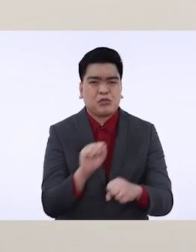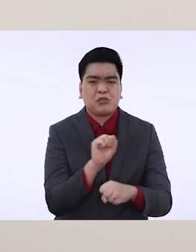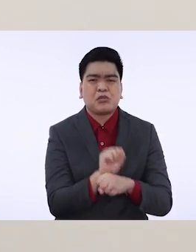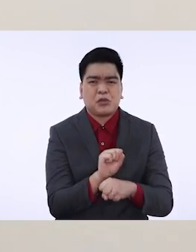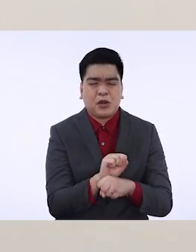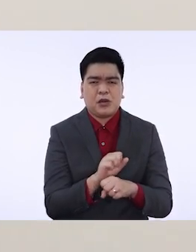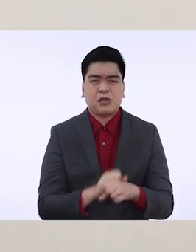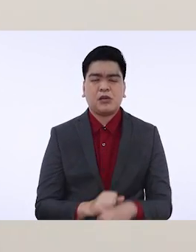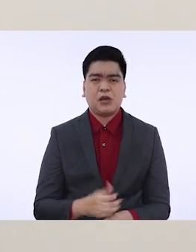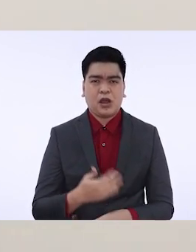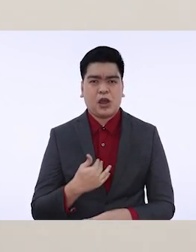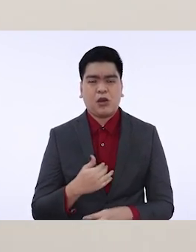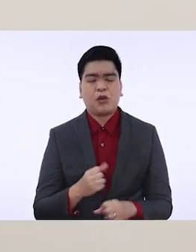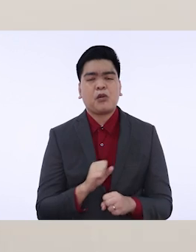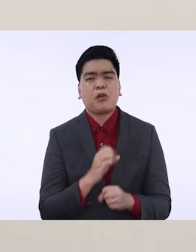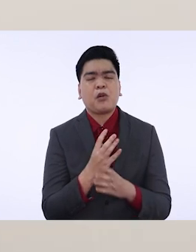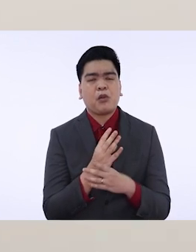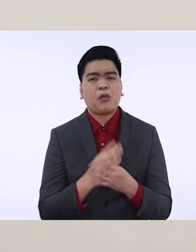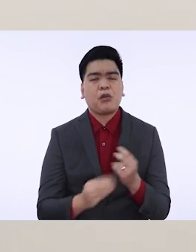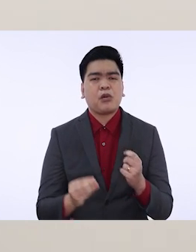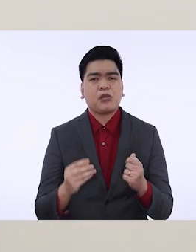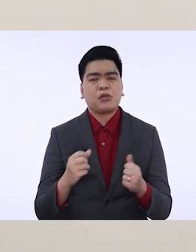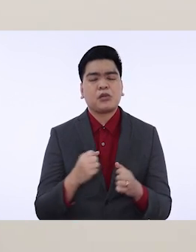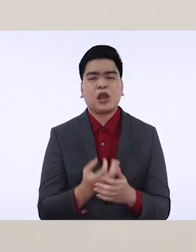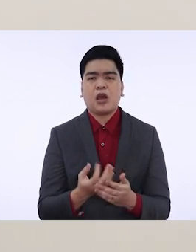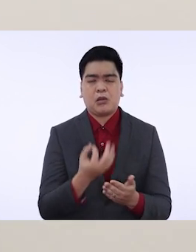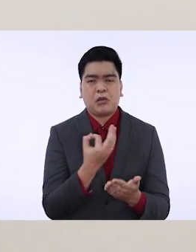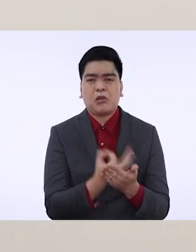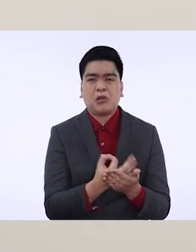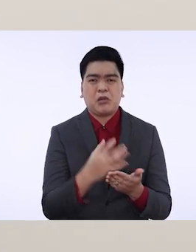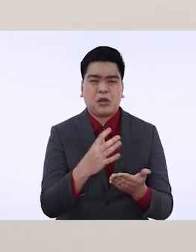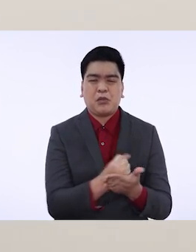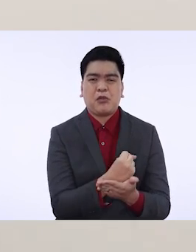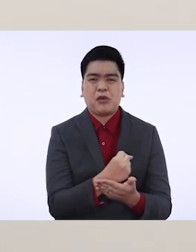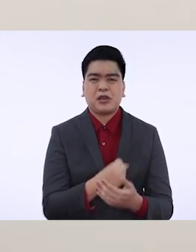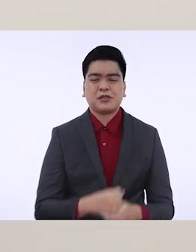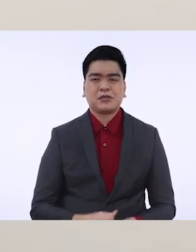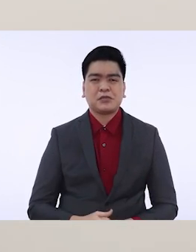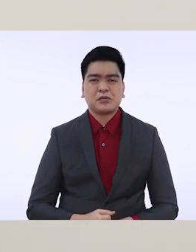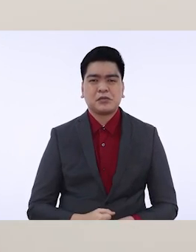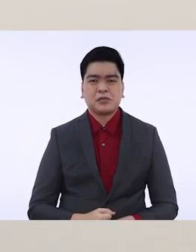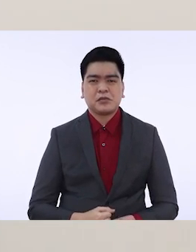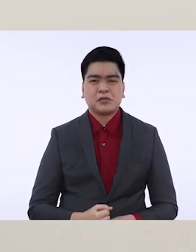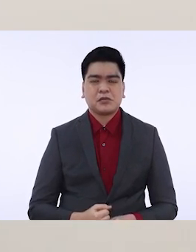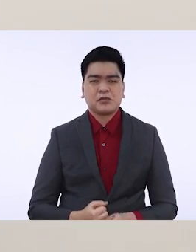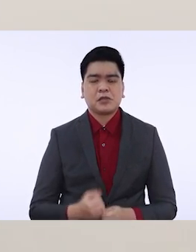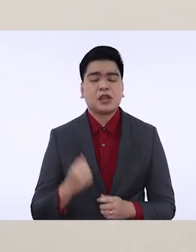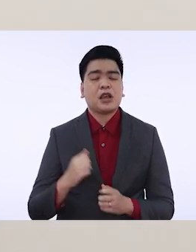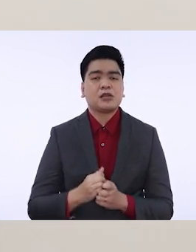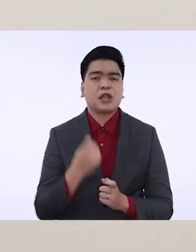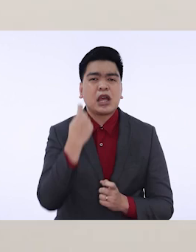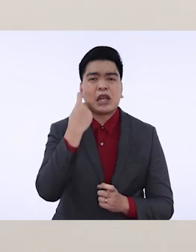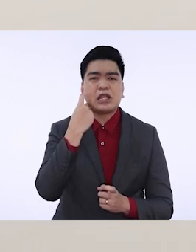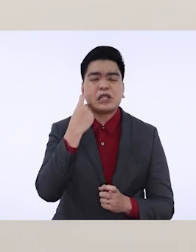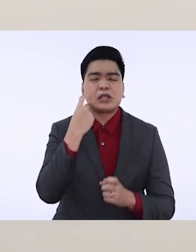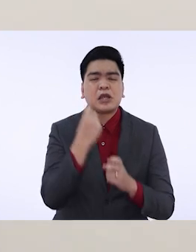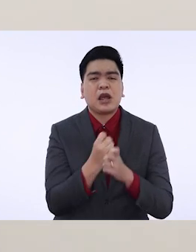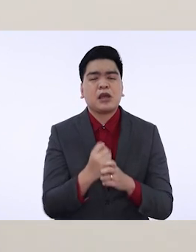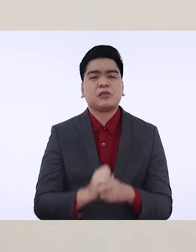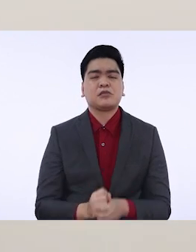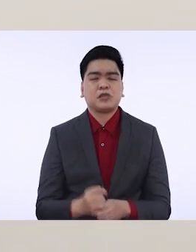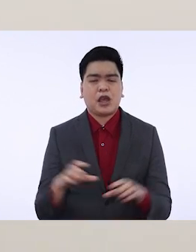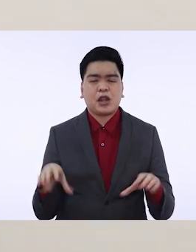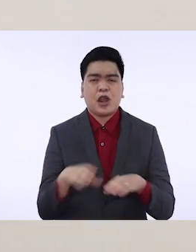pinapasukan. Nawalan po ako ng trabaho. Simula noon ay nawalan po ako ng anak buhay. Kanina po sa aktibidad na job interview,